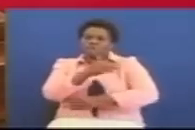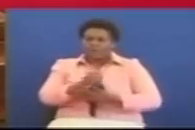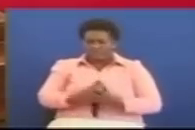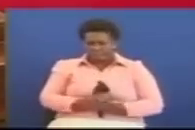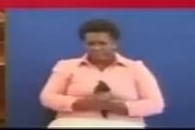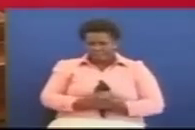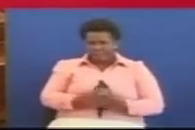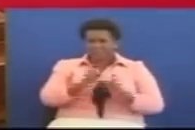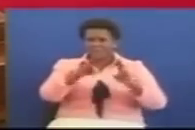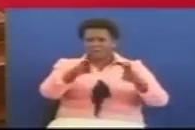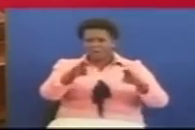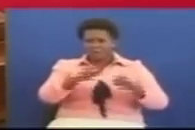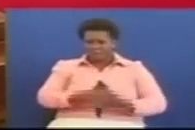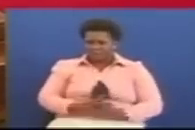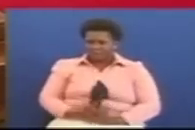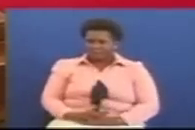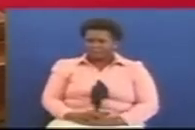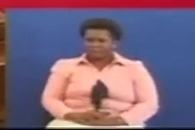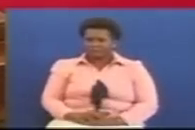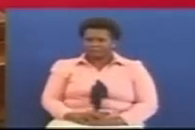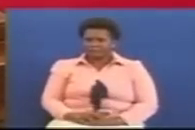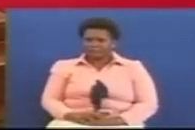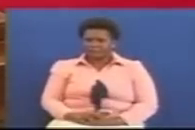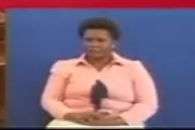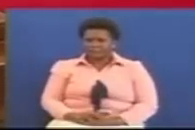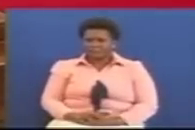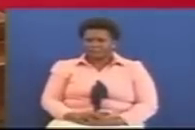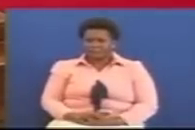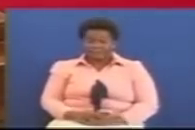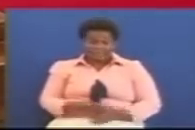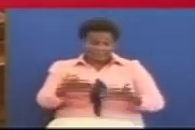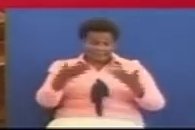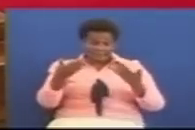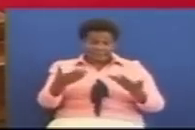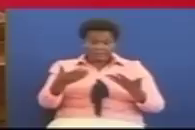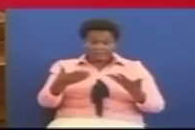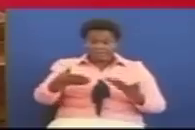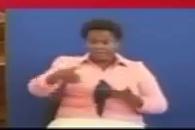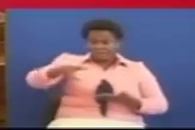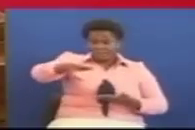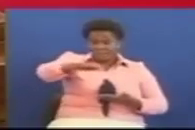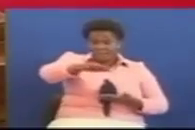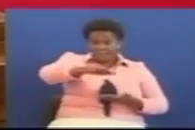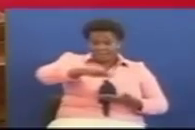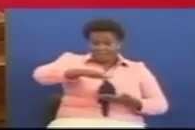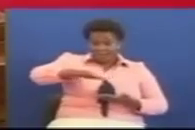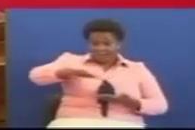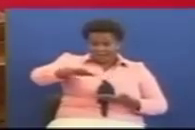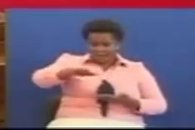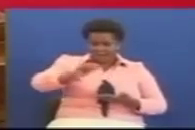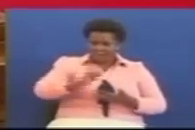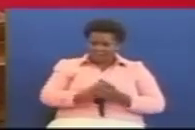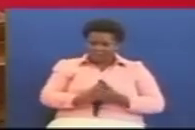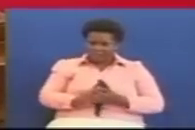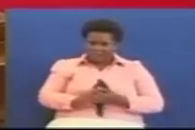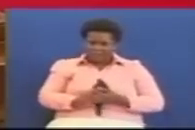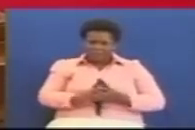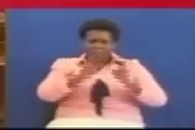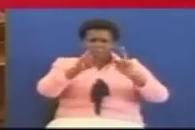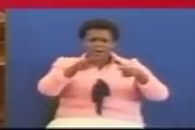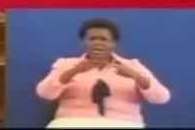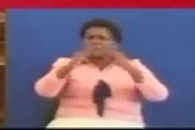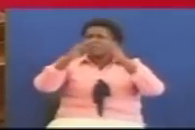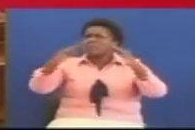kimahakama. Katika maeneo ambayo mahakama ya Tanzania haina kabisa majengo, huduma